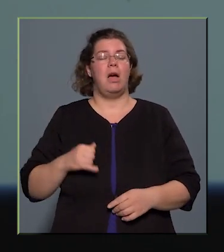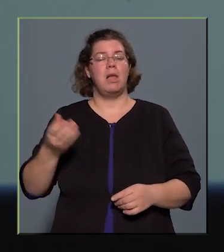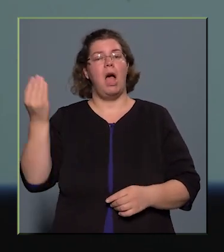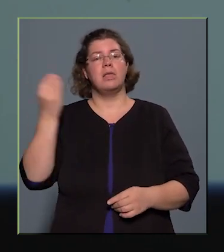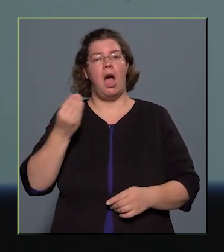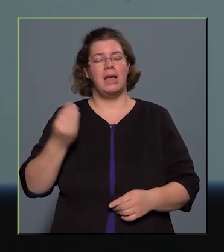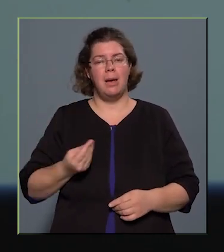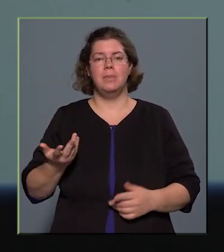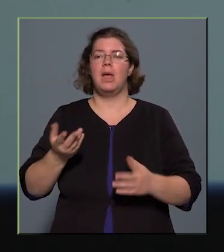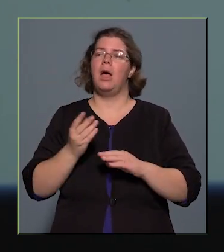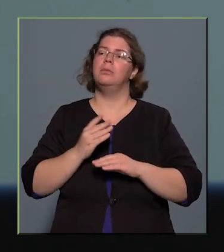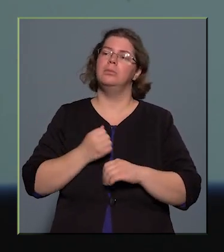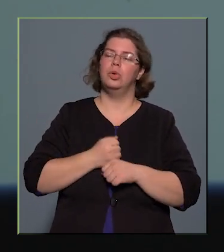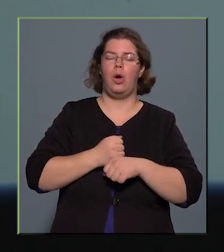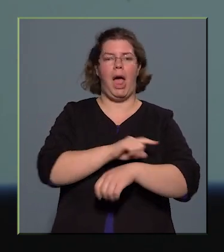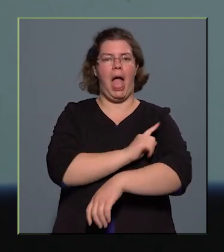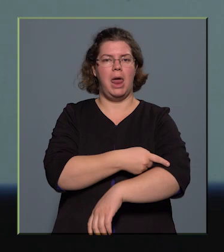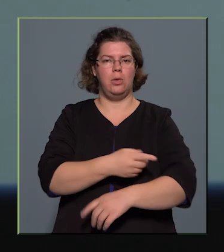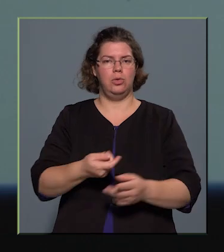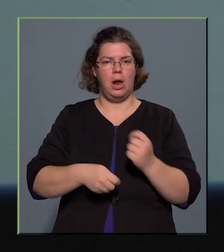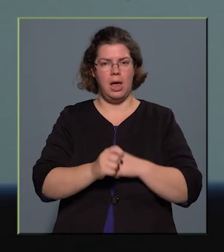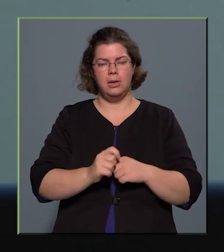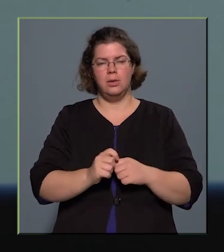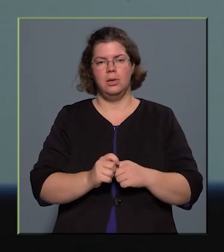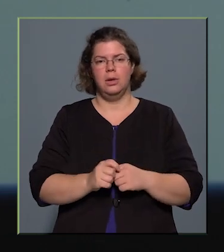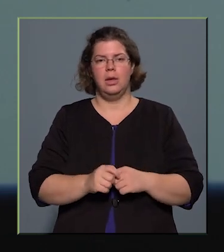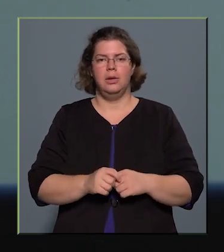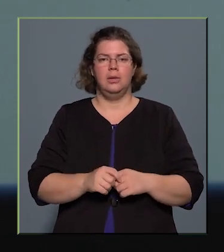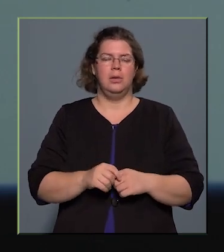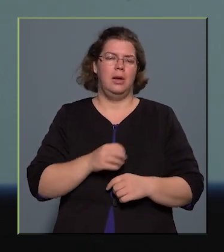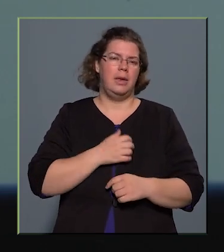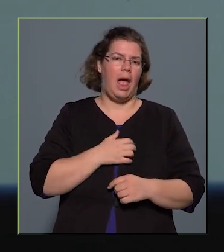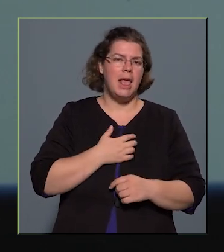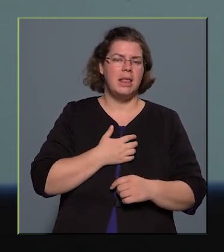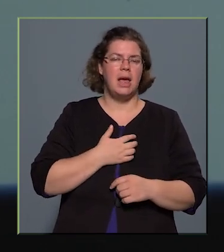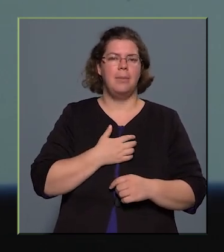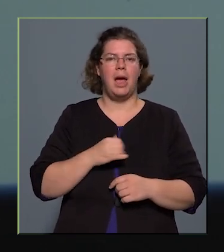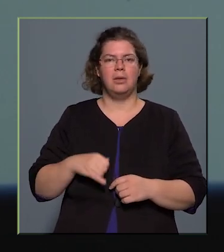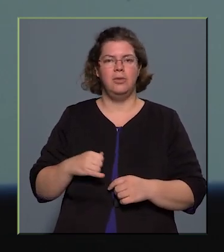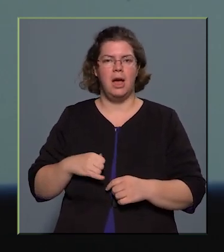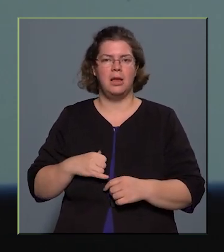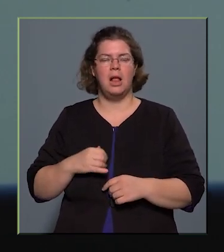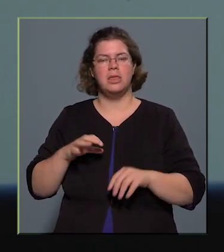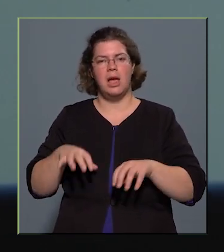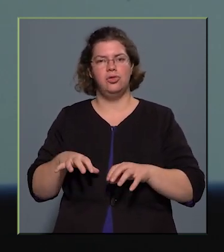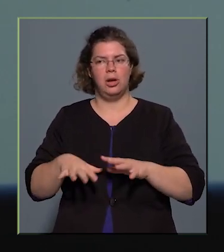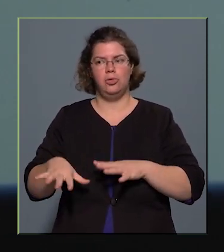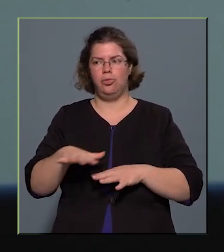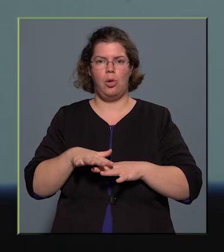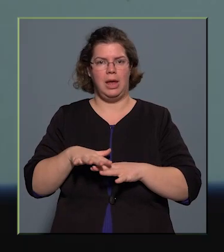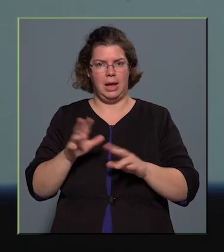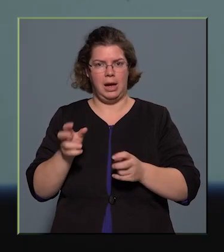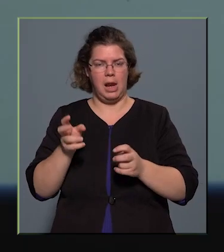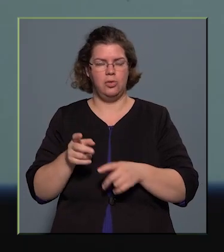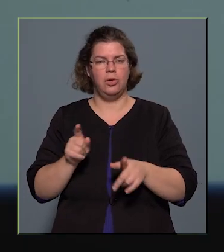munkaerőt találjunk. Általában azt mi nagyjából az egyetemek fiatal tehetségek környékén keressük, meg